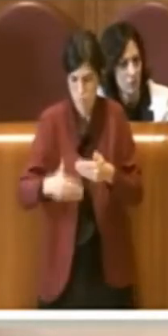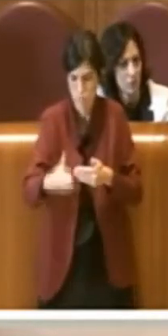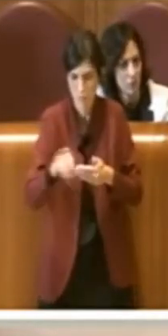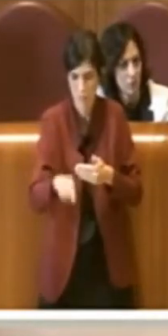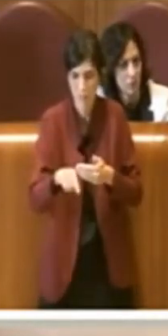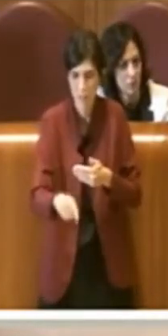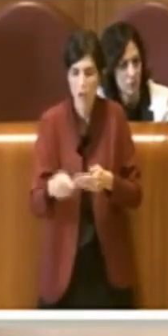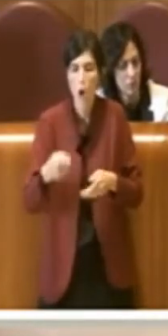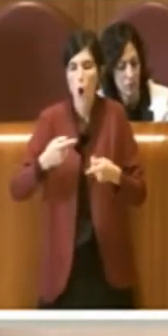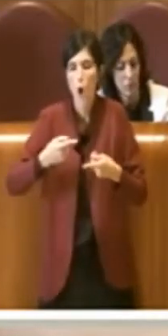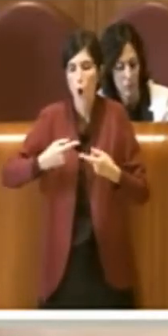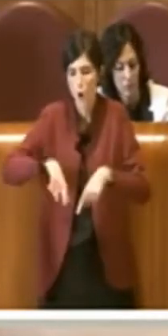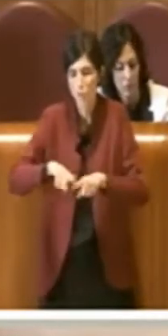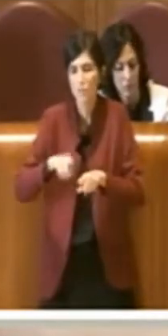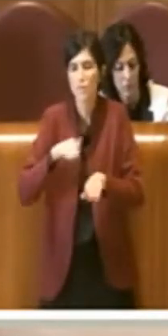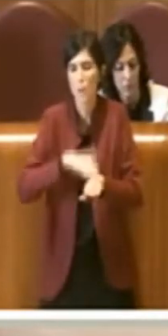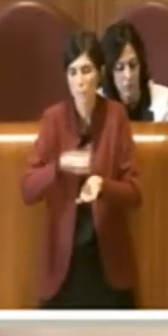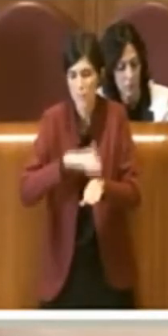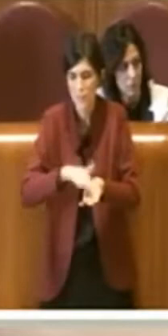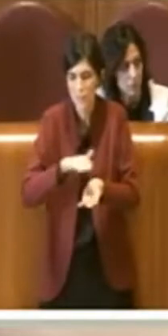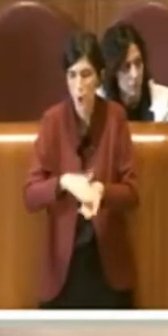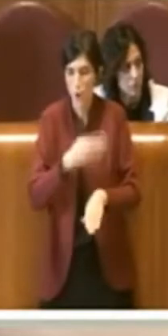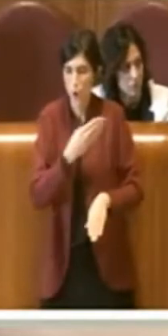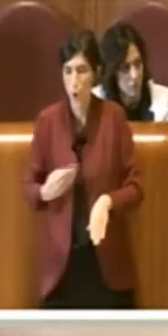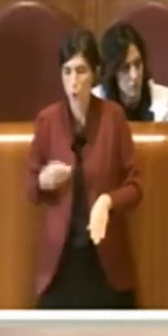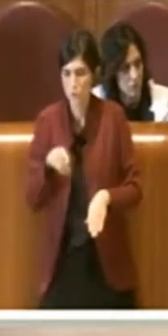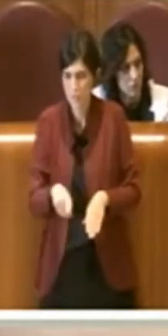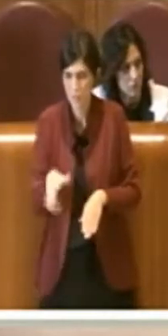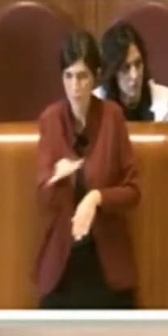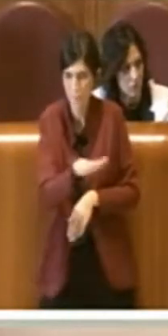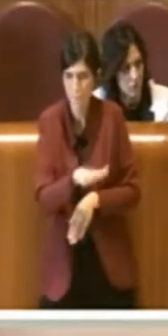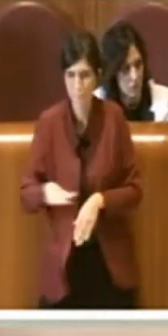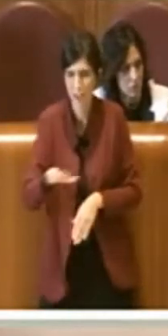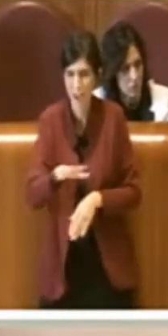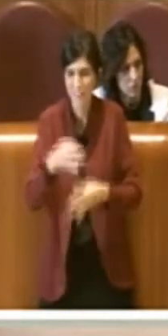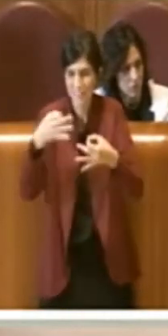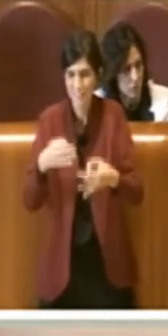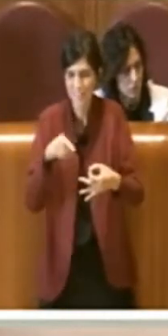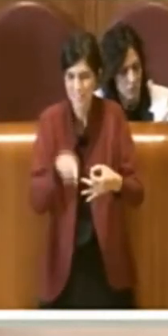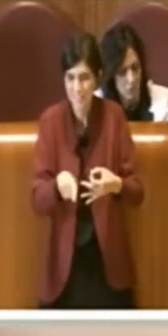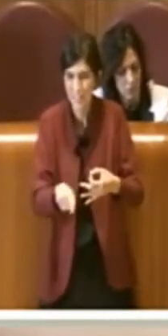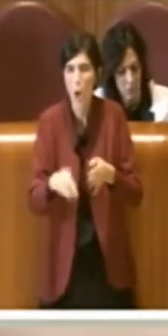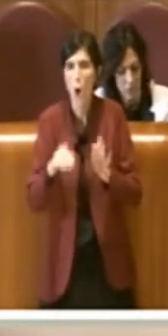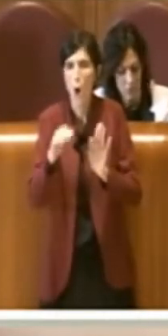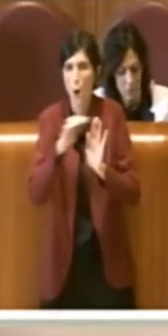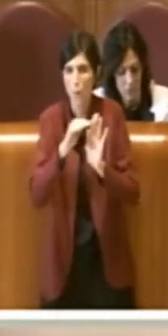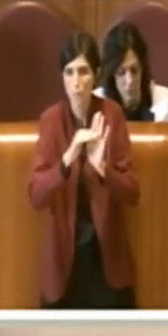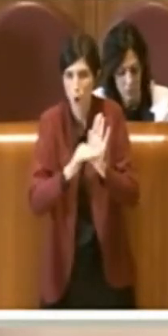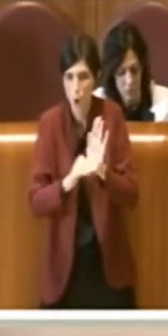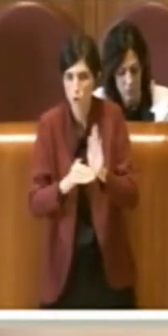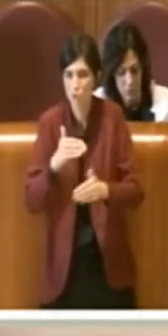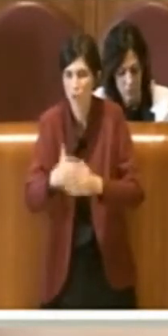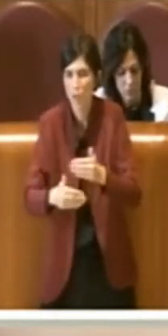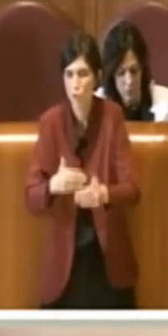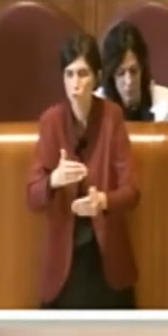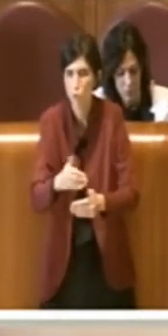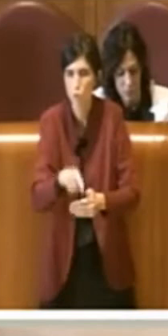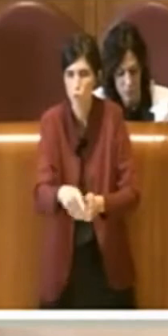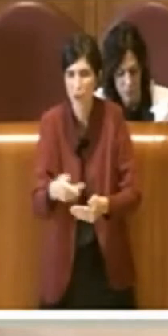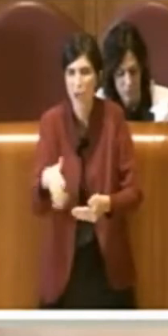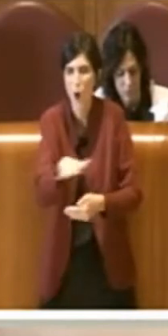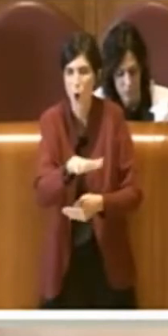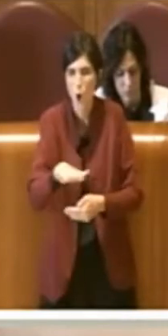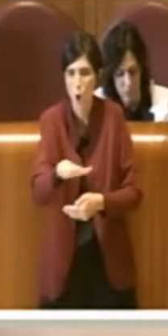competente commissione consiliare, un piano nell'ambito del quale siano definite A. le procedure per la chiusura della discarica di